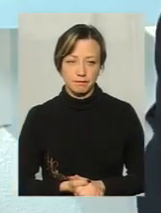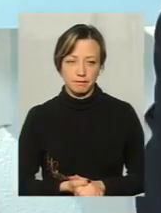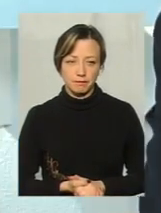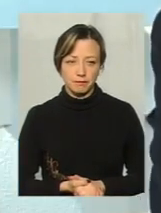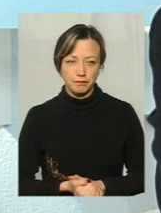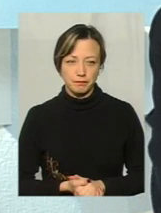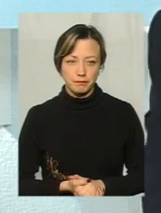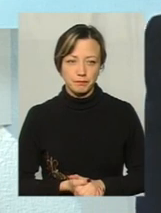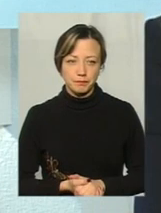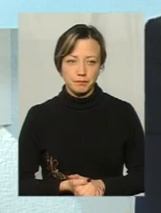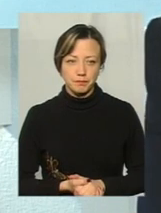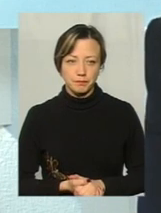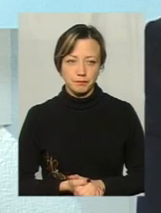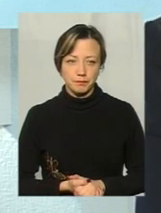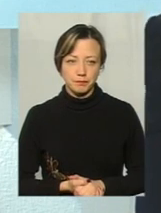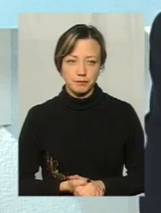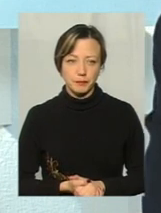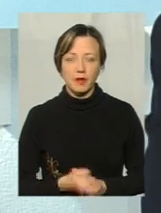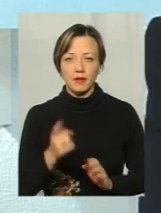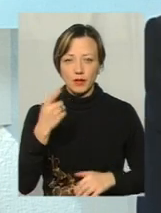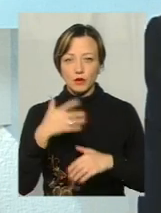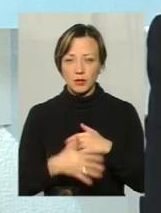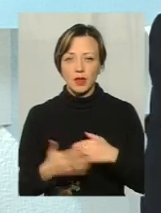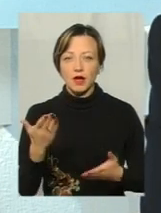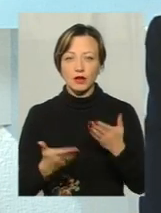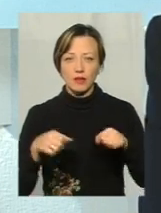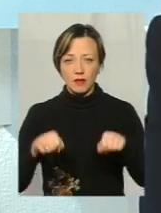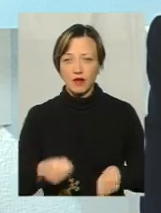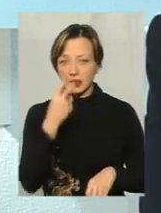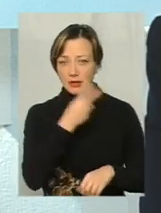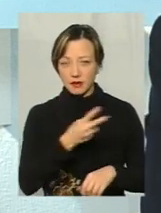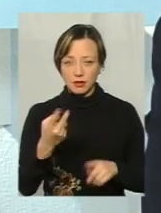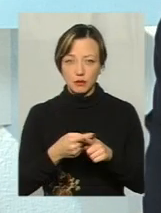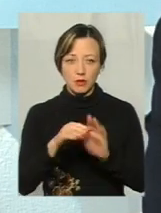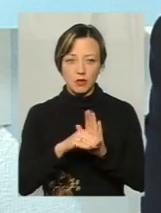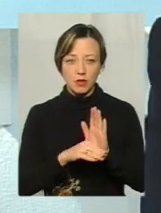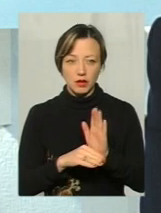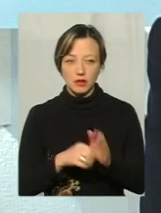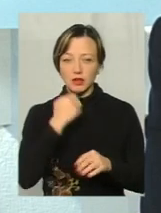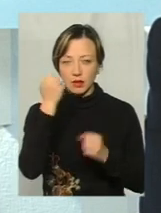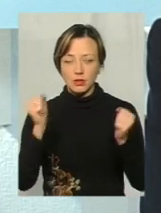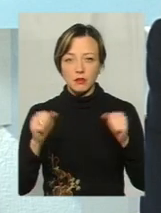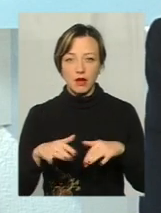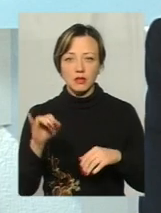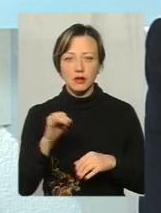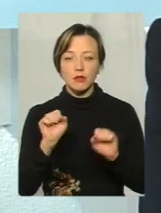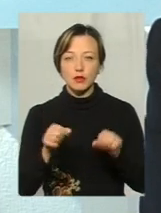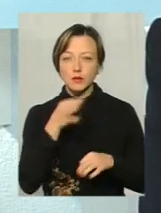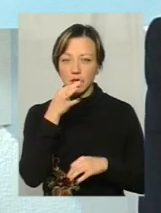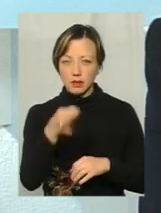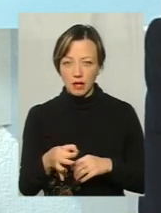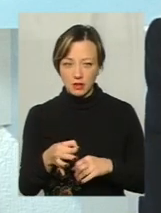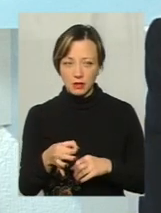Розумієте, я думаю, таку передачу, якщо можновладці дивляться, то що дякую, що ми зібралися і можемо